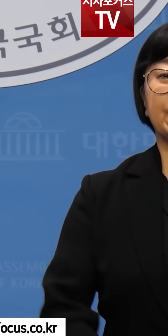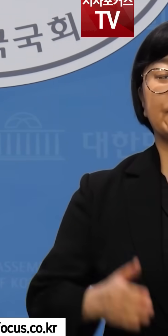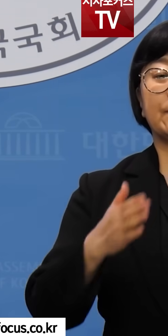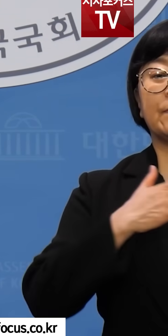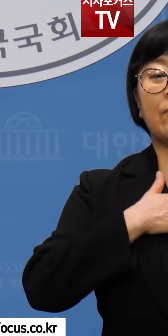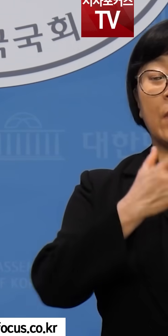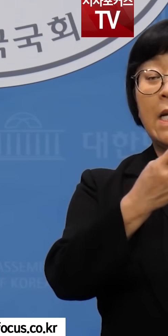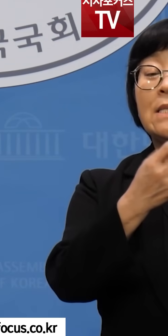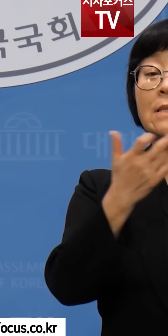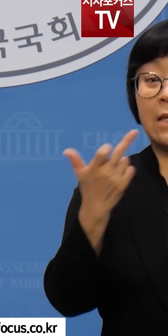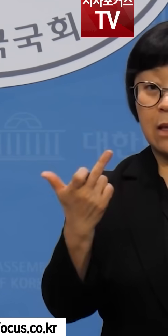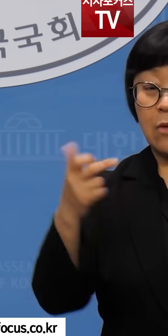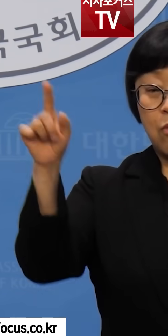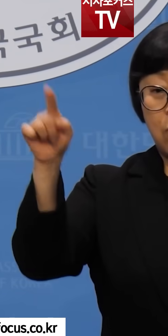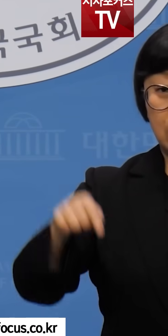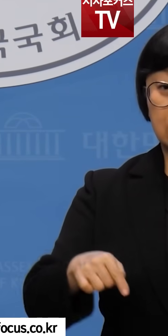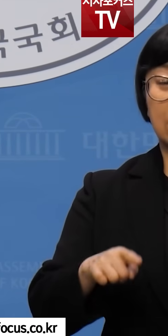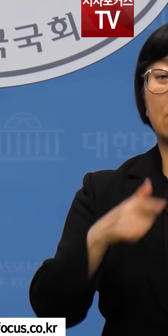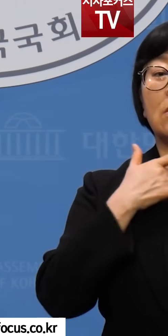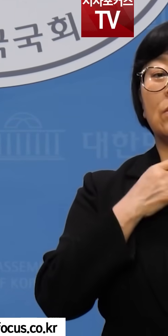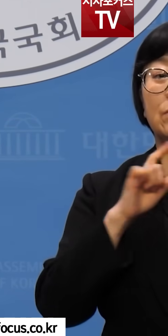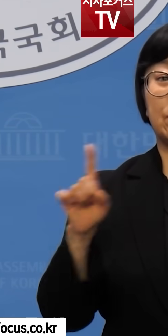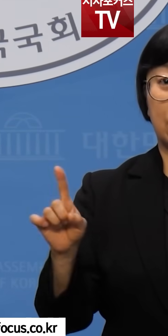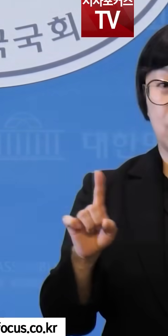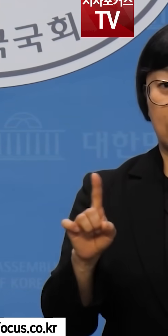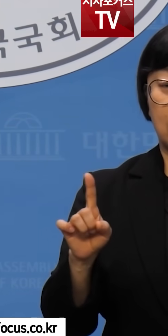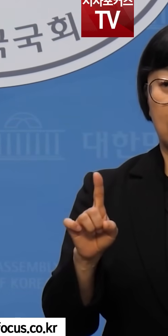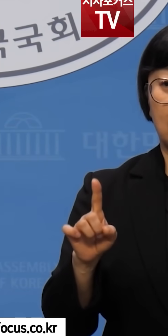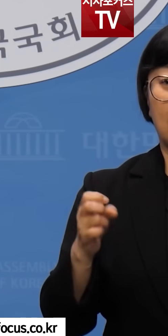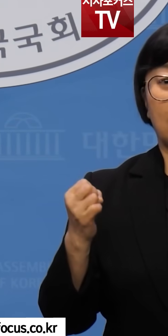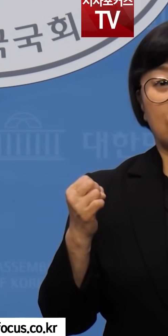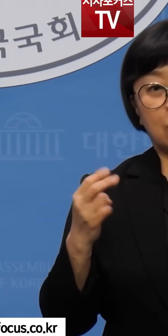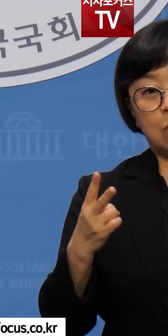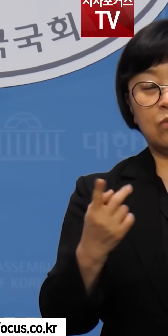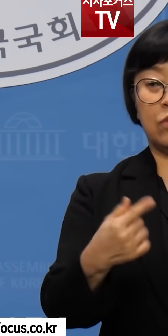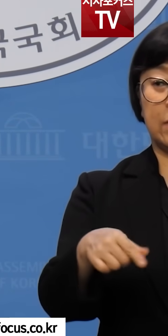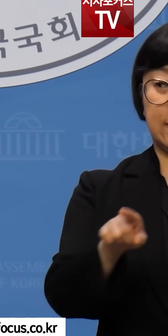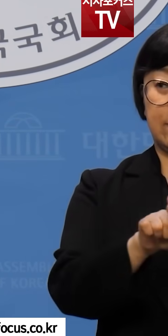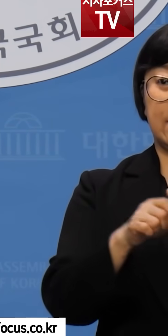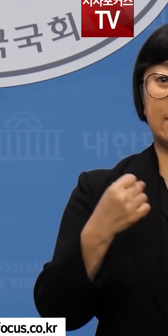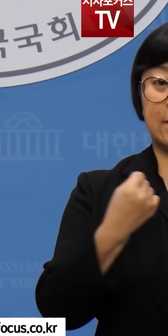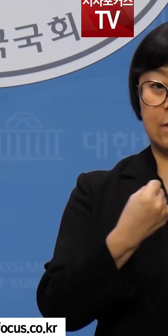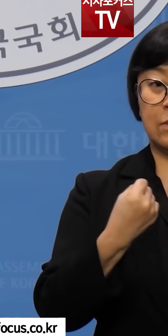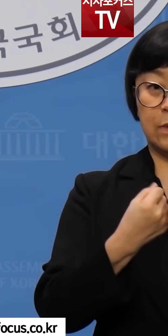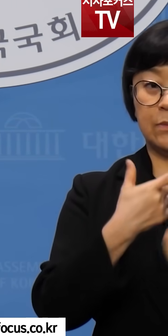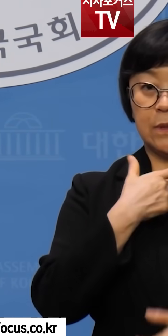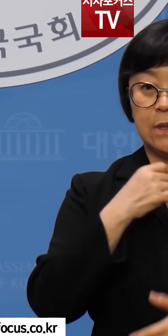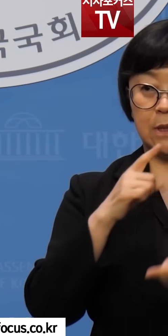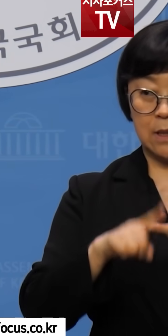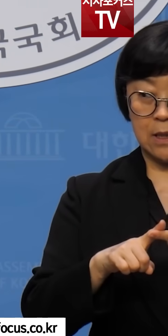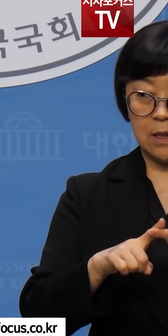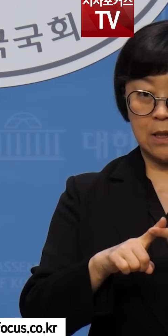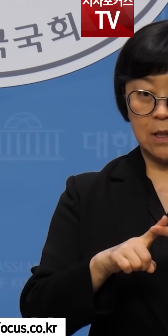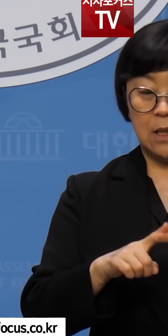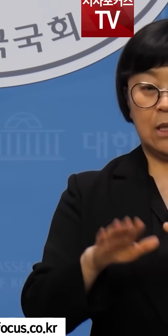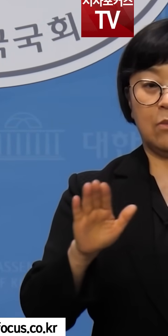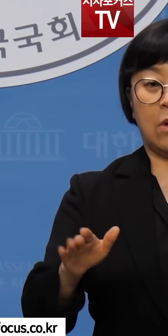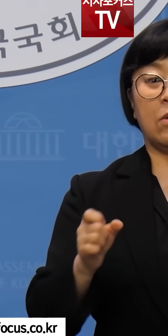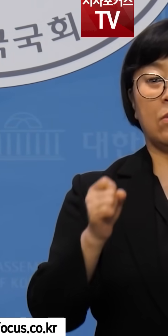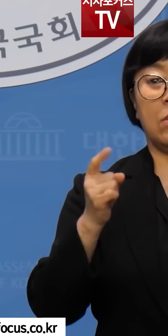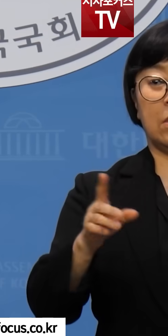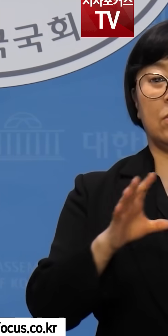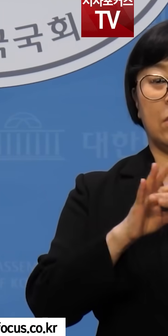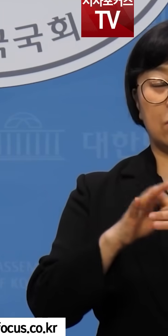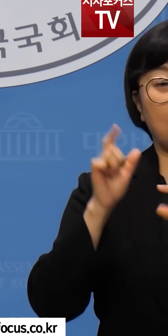제가 일산에 와서 무엇을 하고 싶고 또 무엇을 위해서 싸우고 싶은가 이병규를 통해서